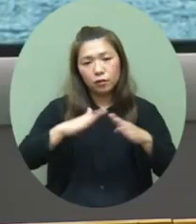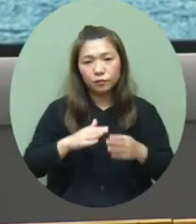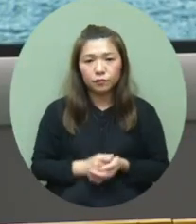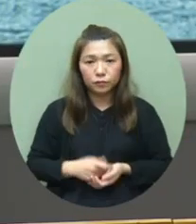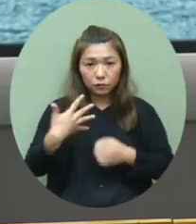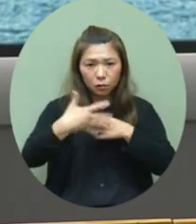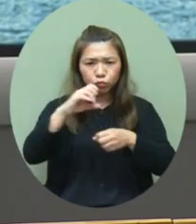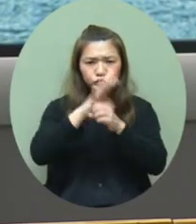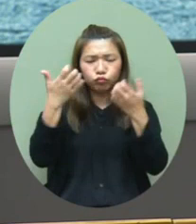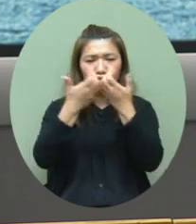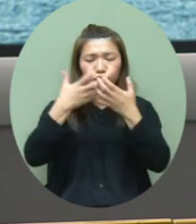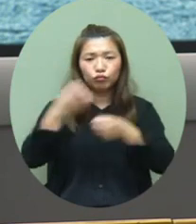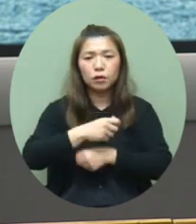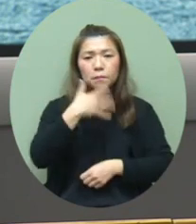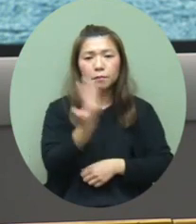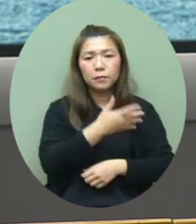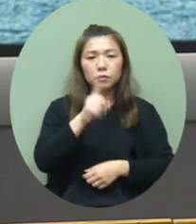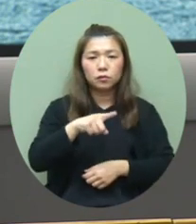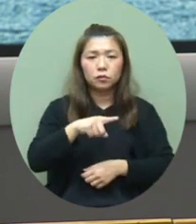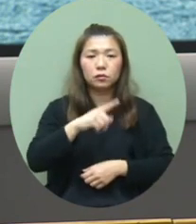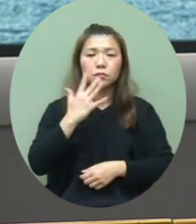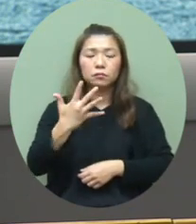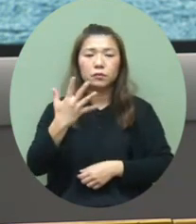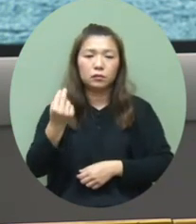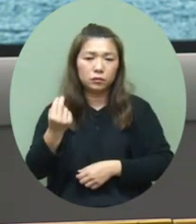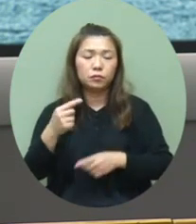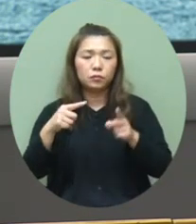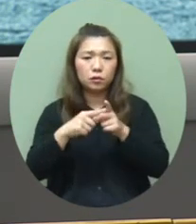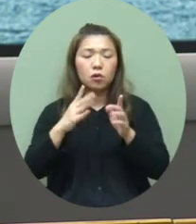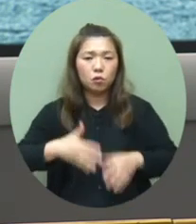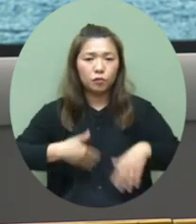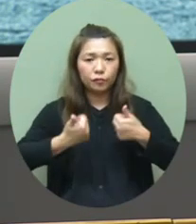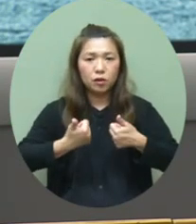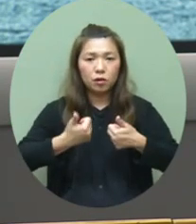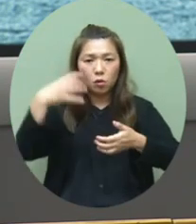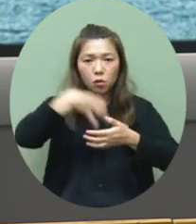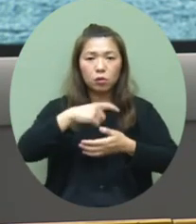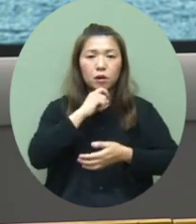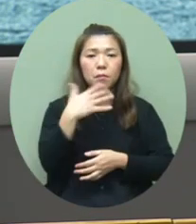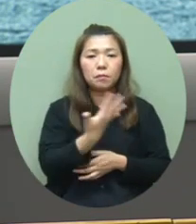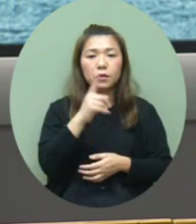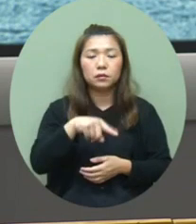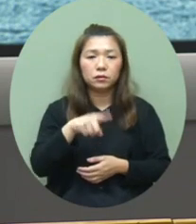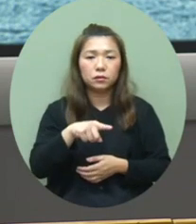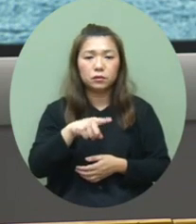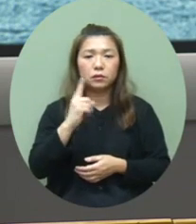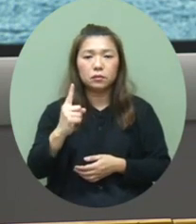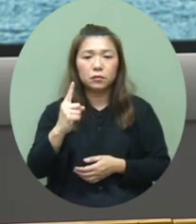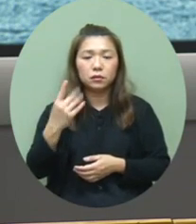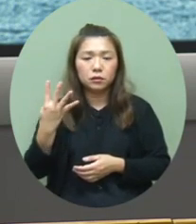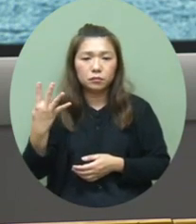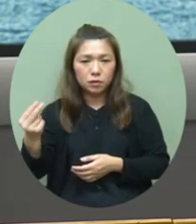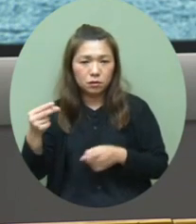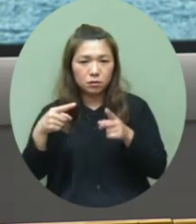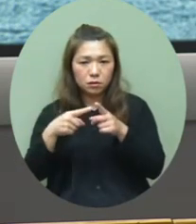院，第五波至今共有51520名病人康復，當中有51147